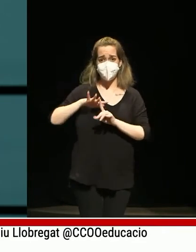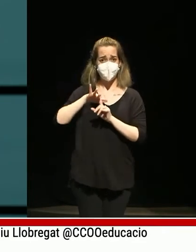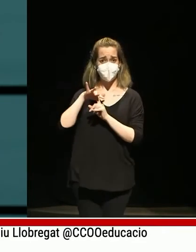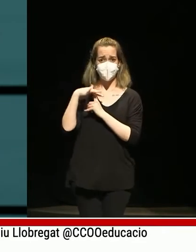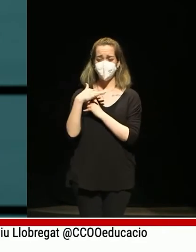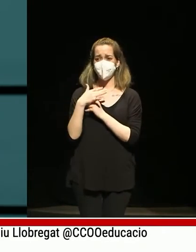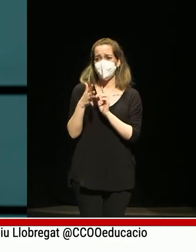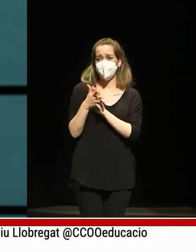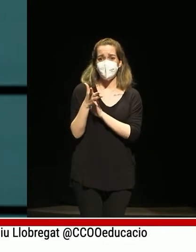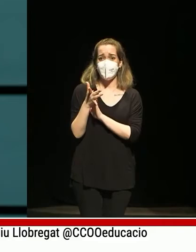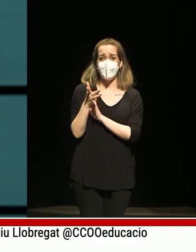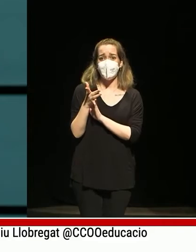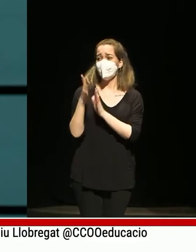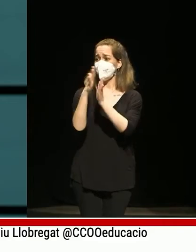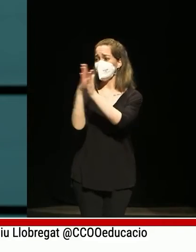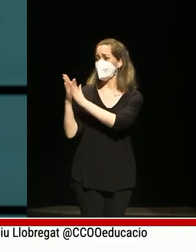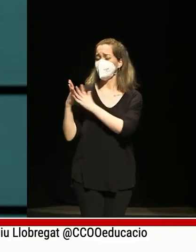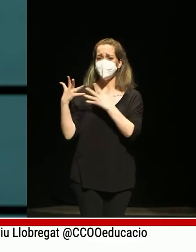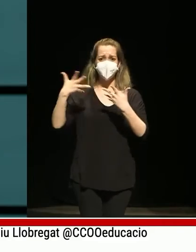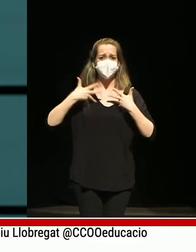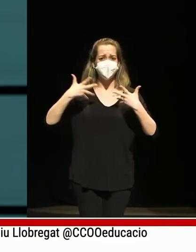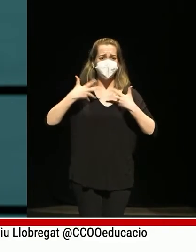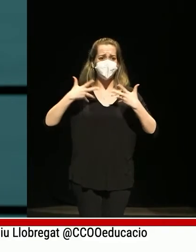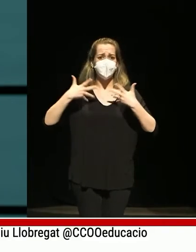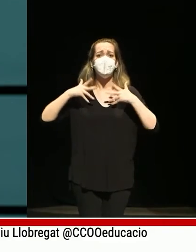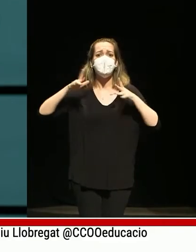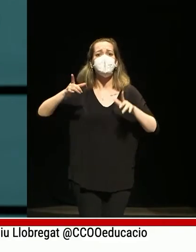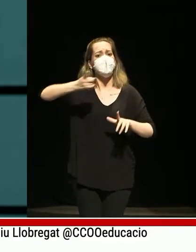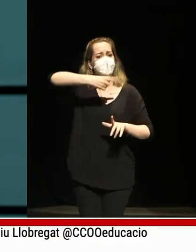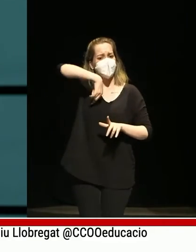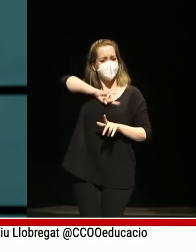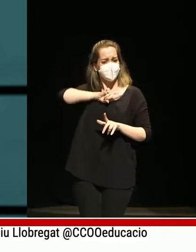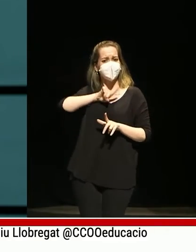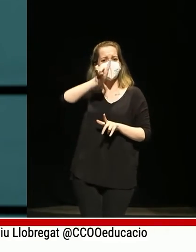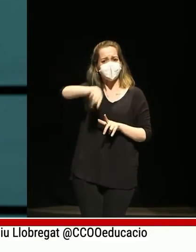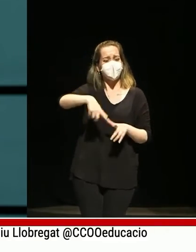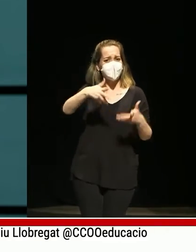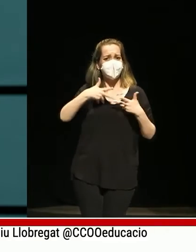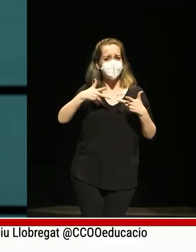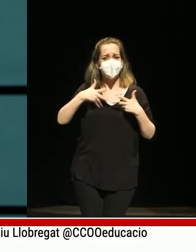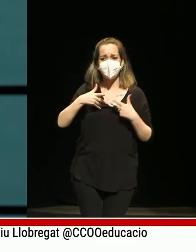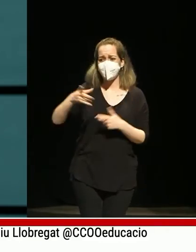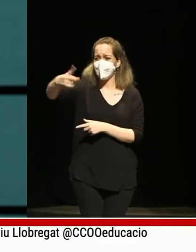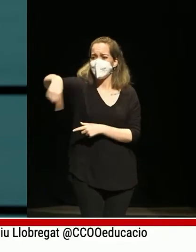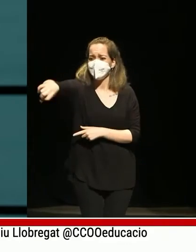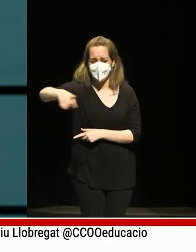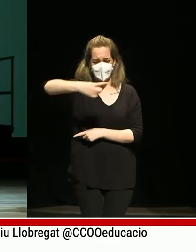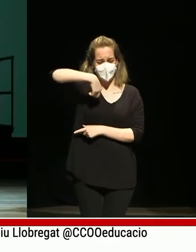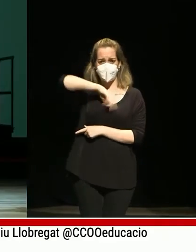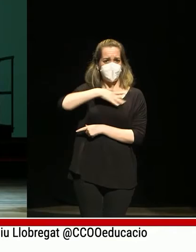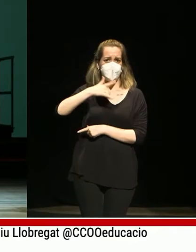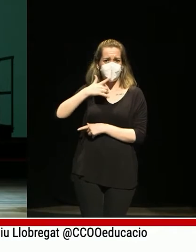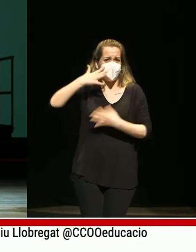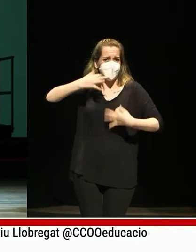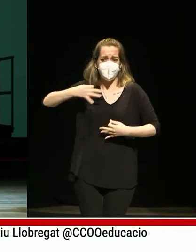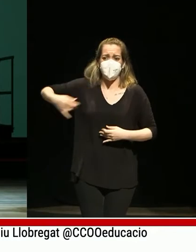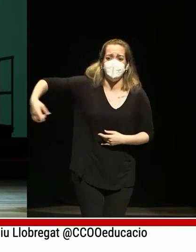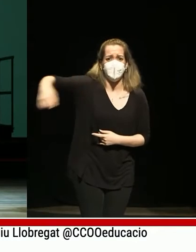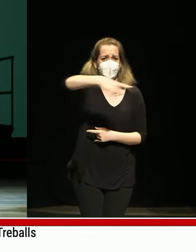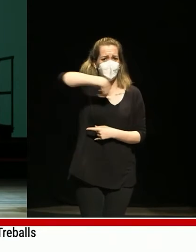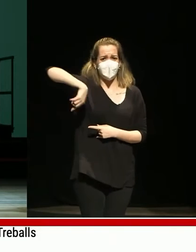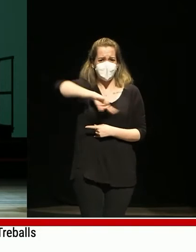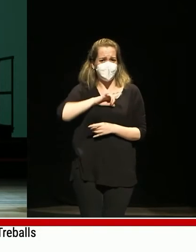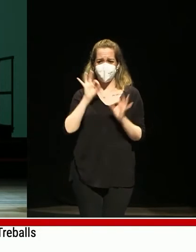que han patit ells ho estem patint nosaltres, aquest ells, aquest nosaltres és un nosaltres gegant, vivim